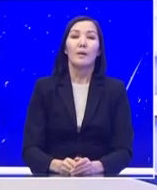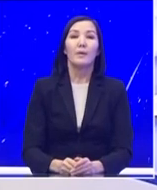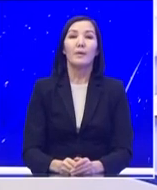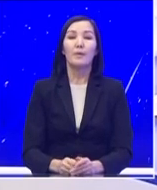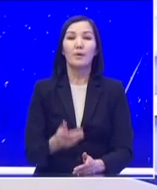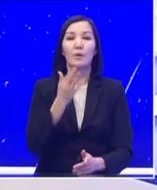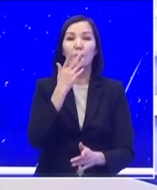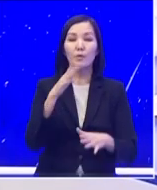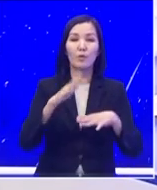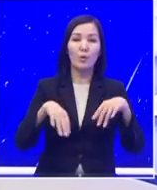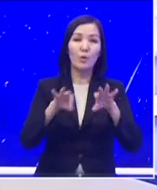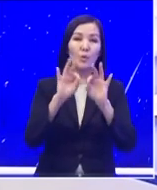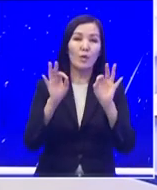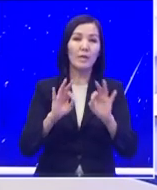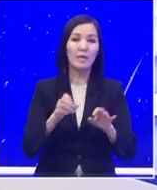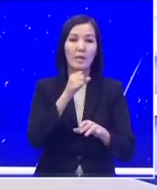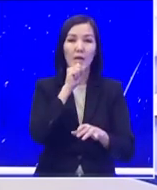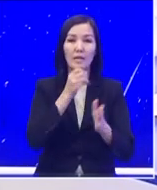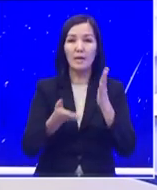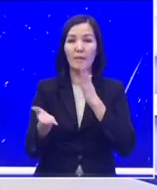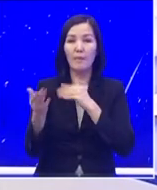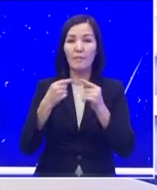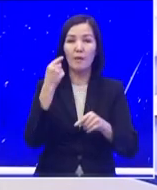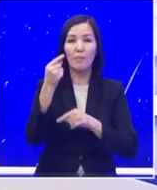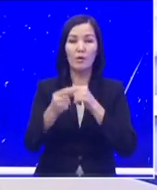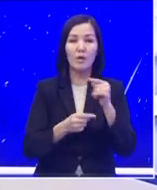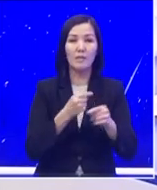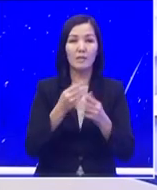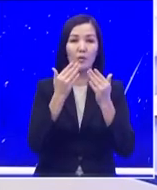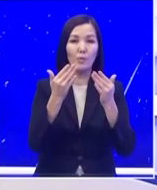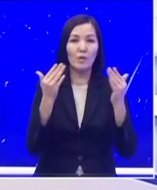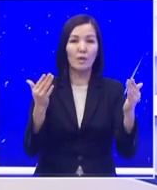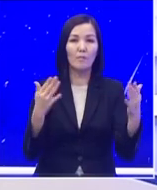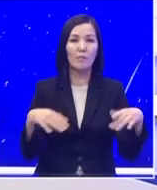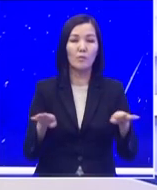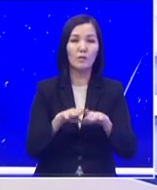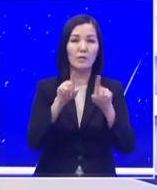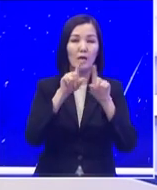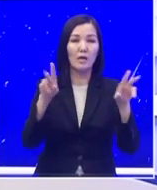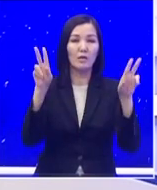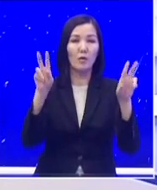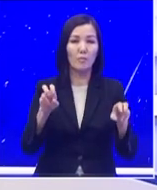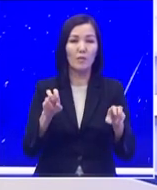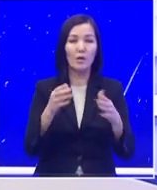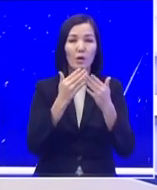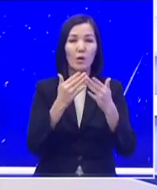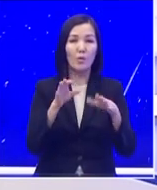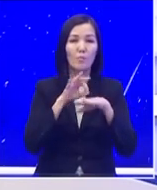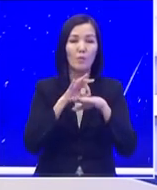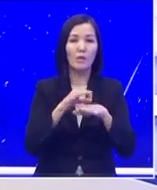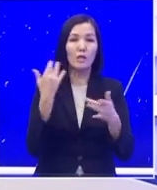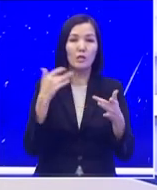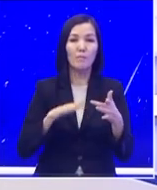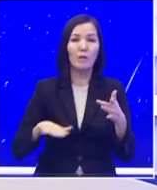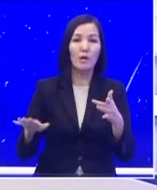Жалғастырамыз. Ұлттық қолөнер ата-баба мұрасы Талдықорған көркемөнер галереясында дәл осындай атаумен күні дәстүрге арналған көрме өтті.